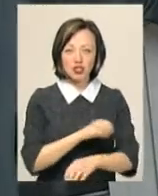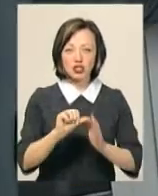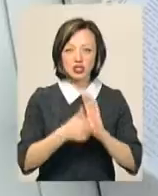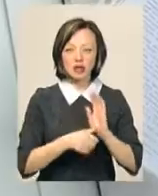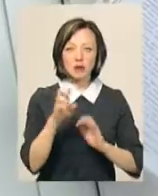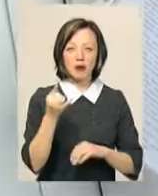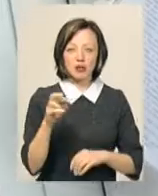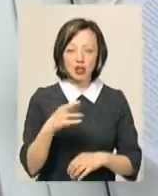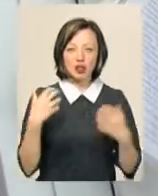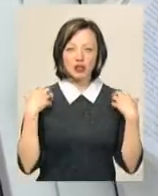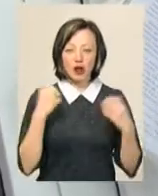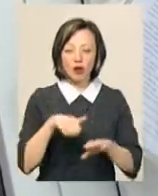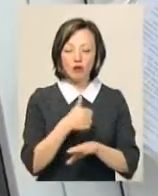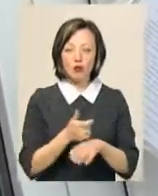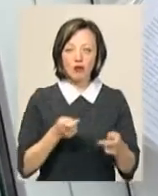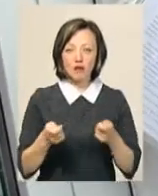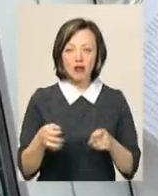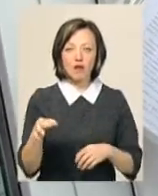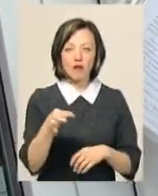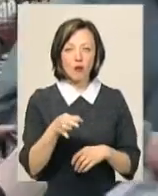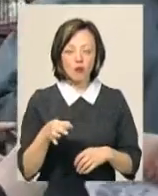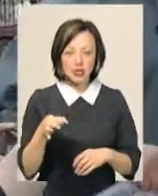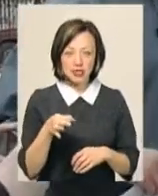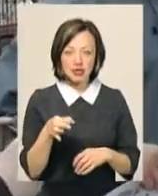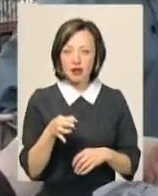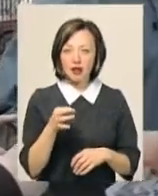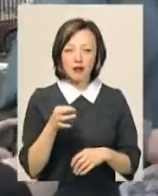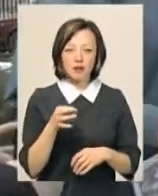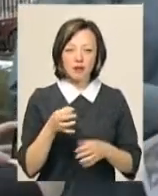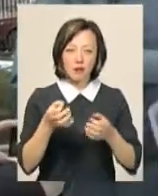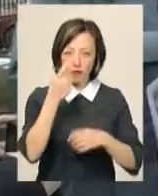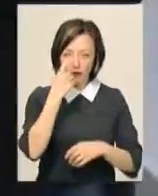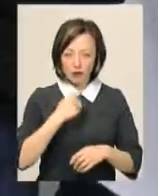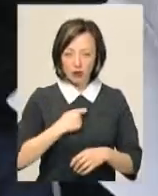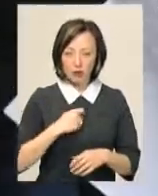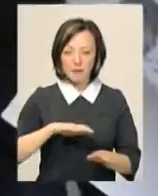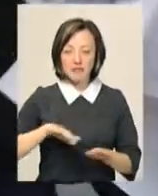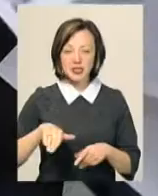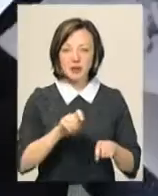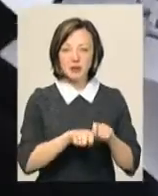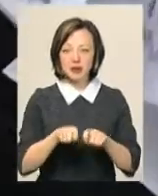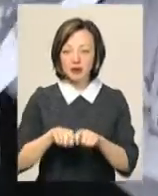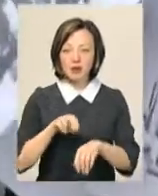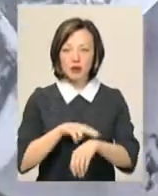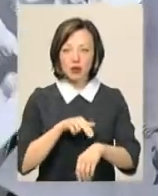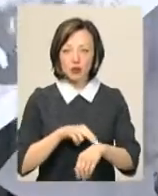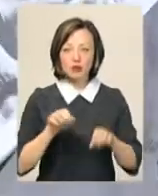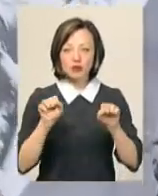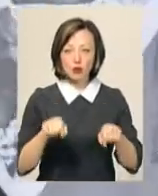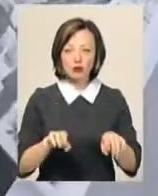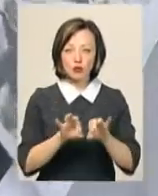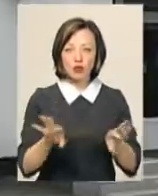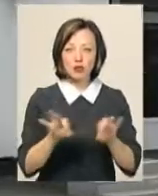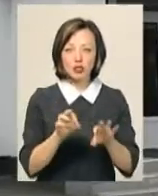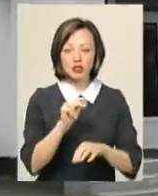Начальник головного управління поліції в області Василь Віконський не на камеру нам повідомив. Лише після перевірки правоохоронці зможуть